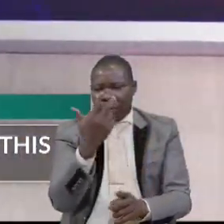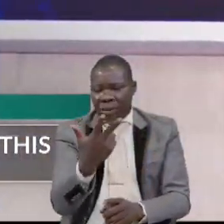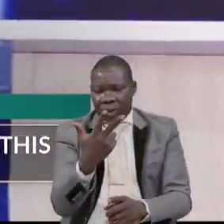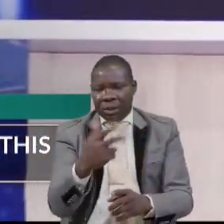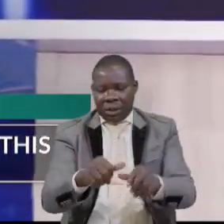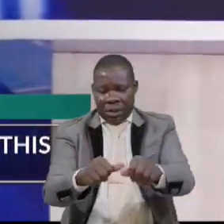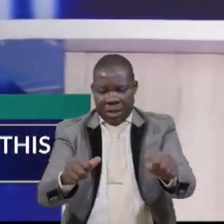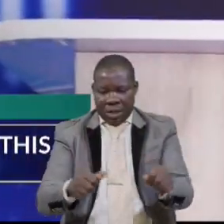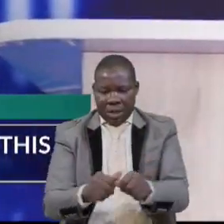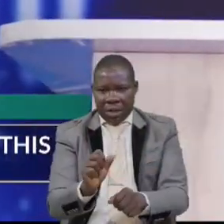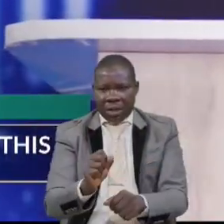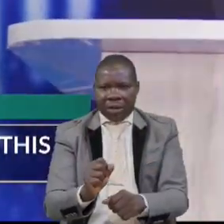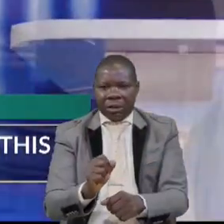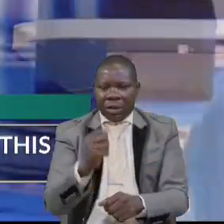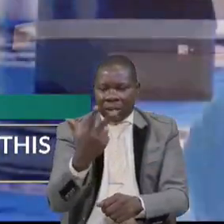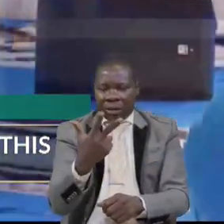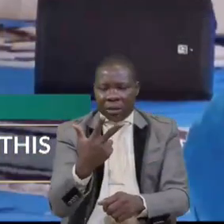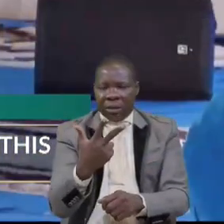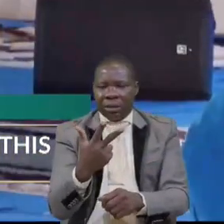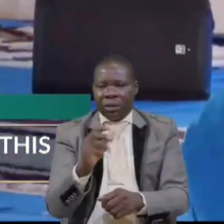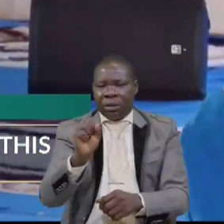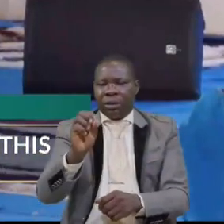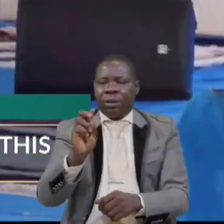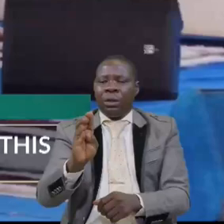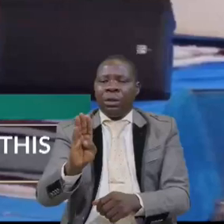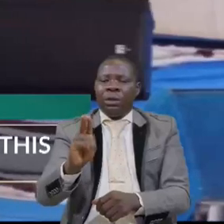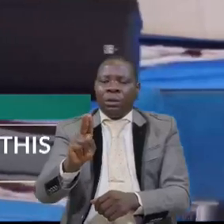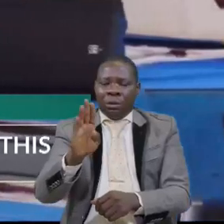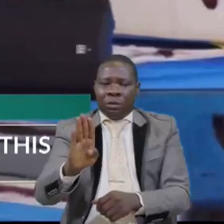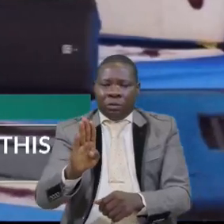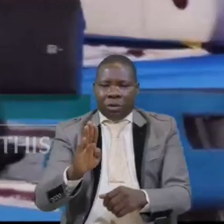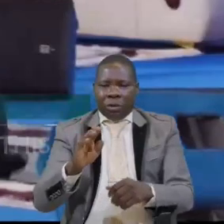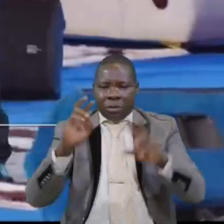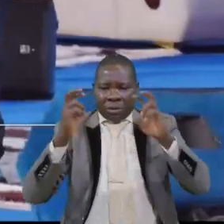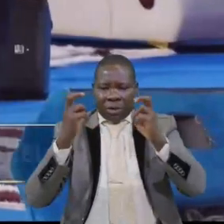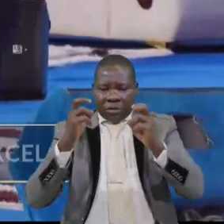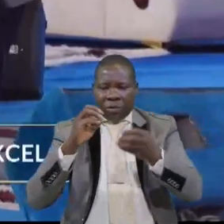Nous allons voir trois points, trois sous-points. Premièrement,